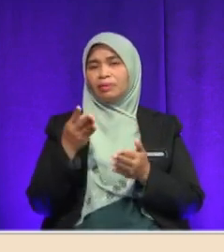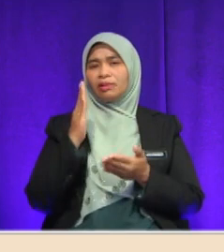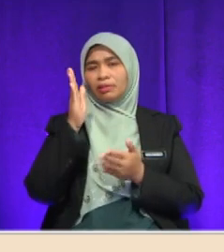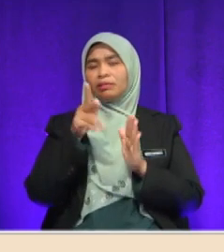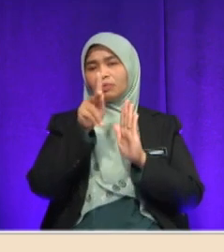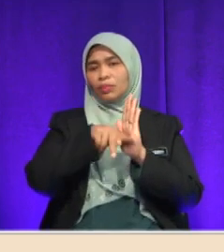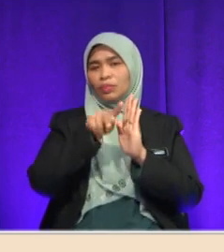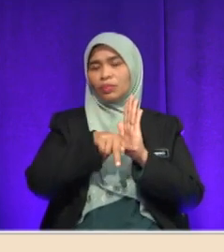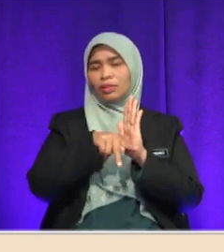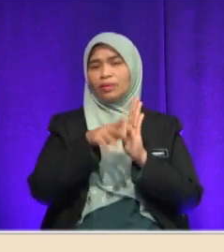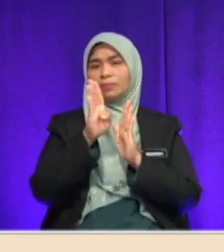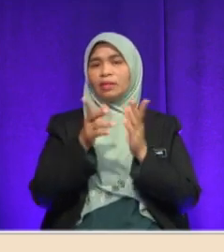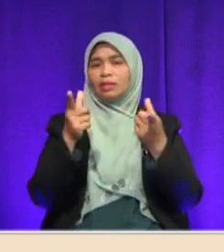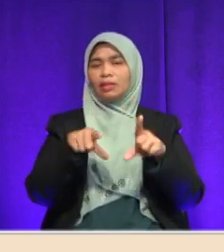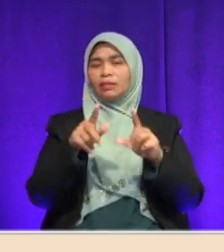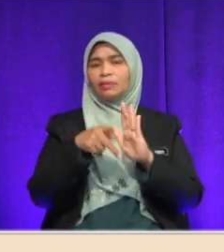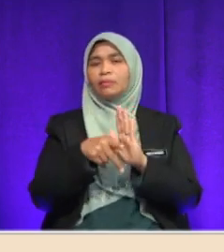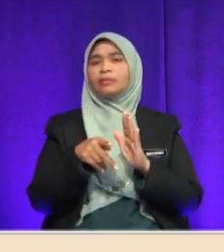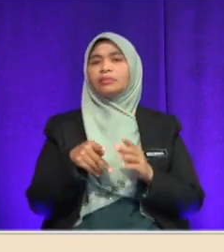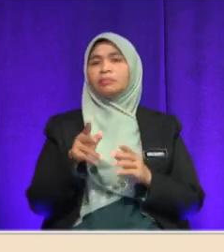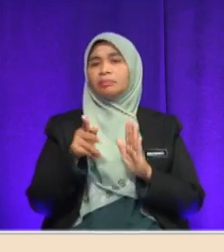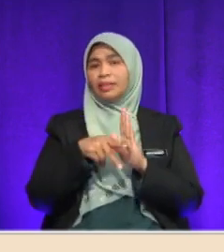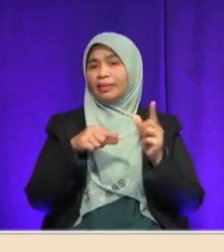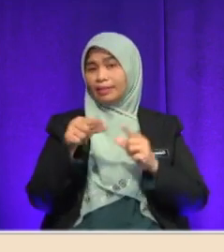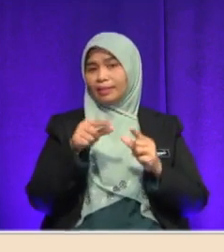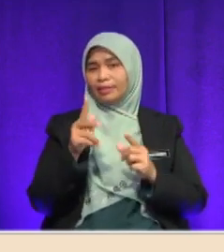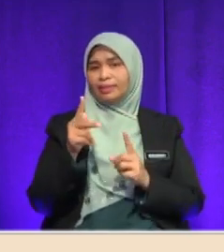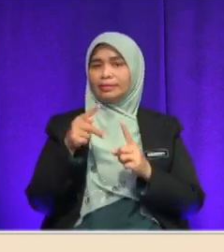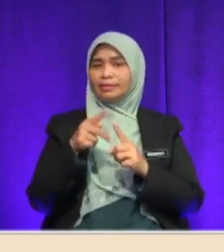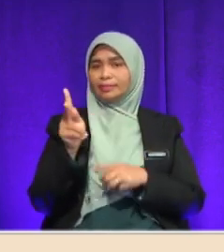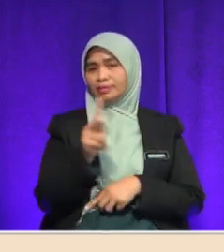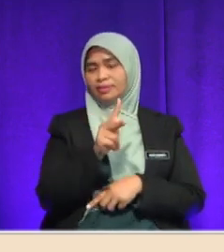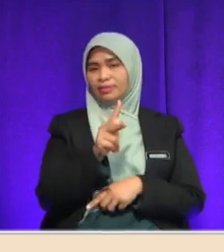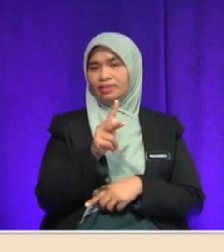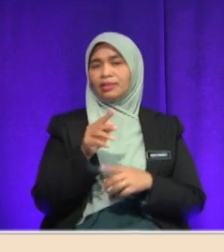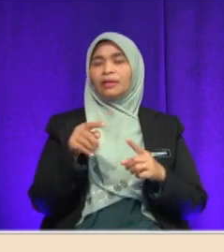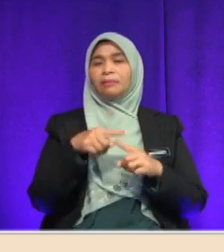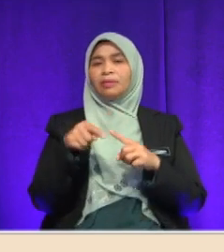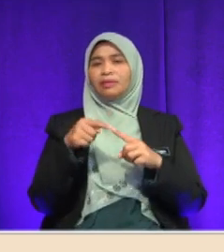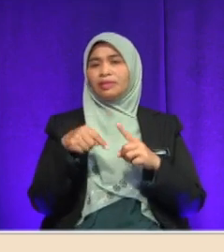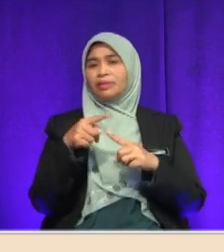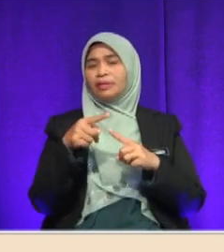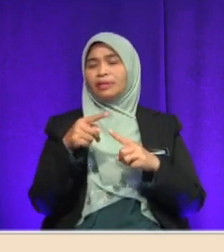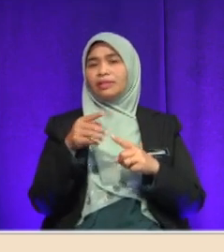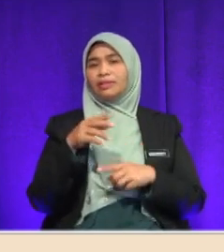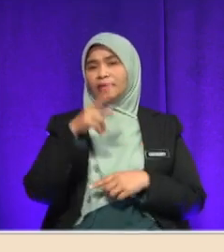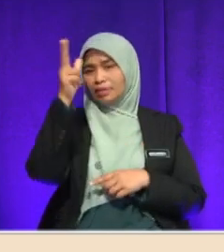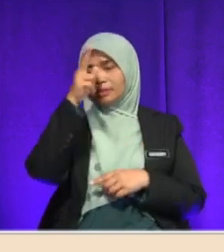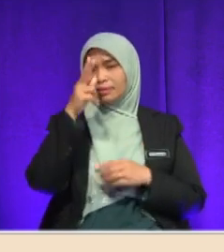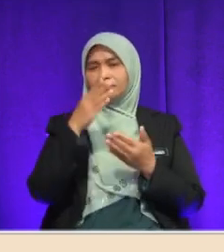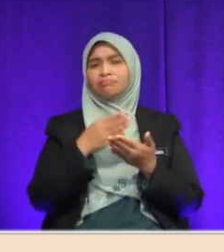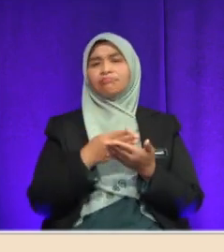menyebabkan berlaku pergerakan ke kiri. Sebaliknya apabila kerajaan memberi